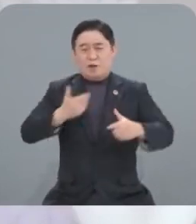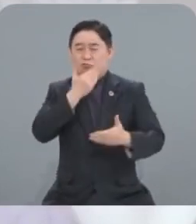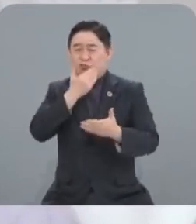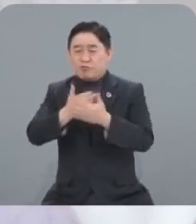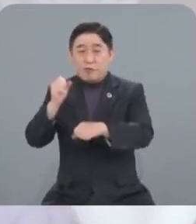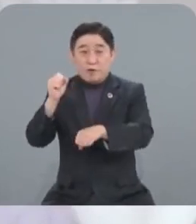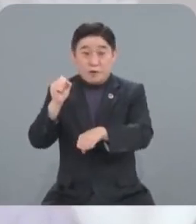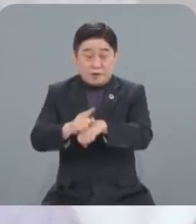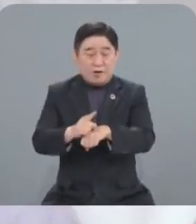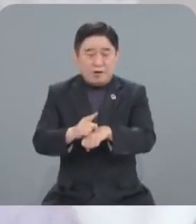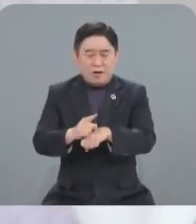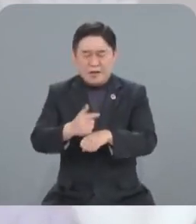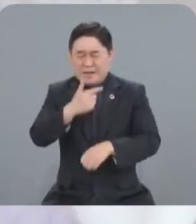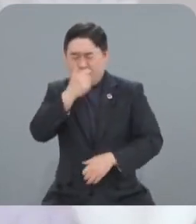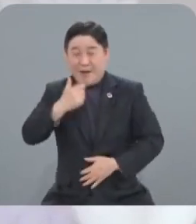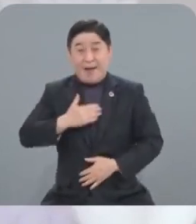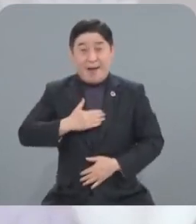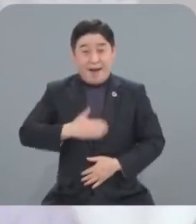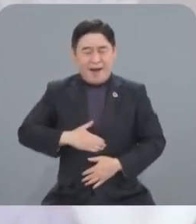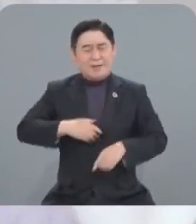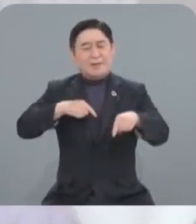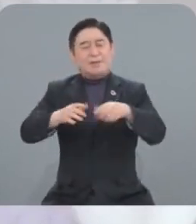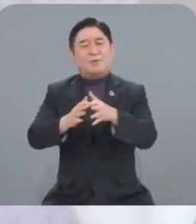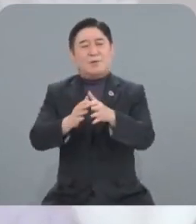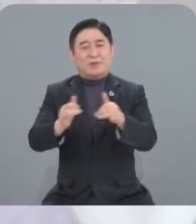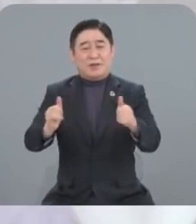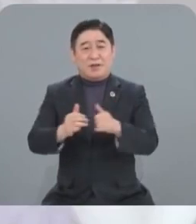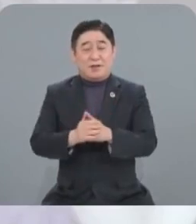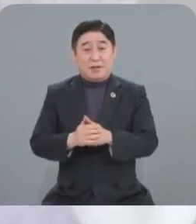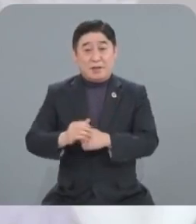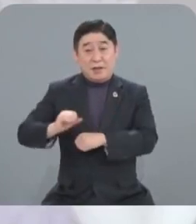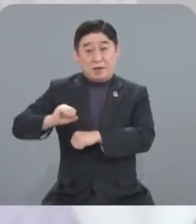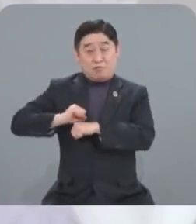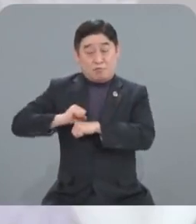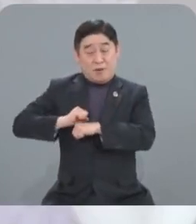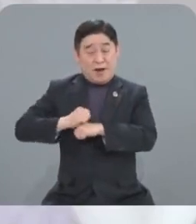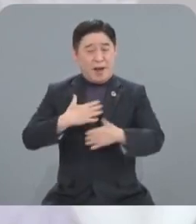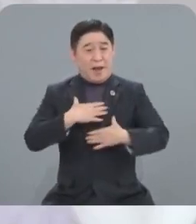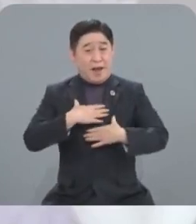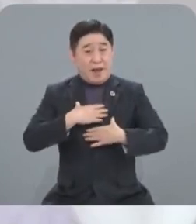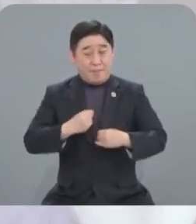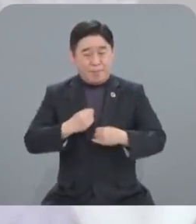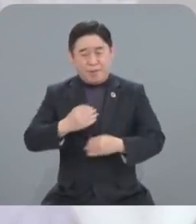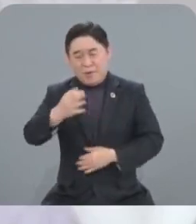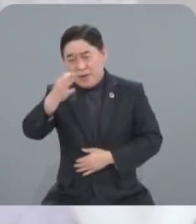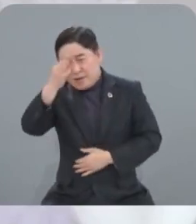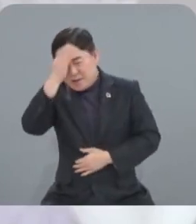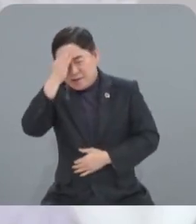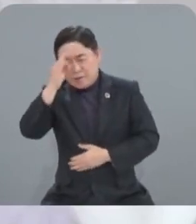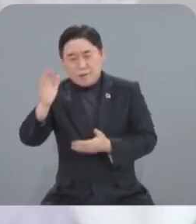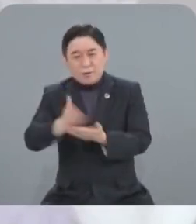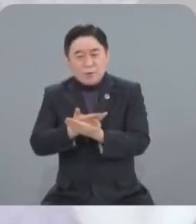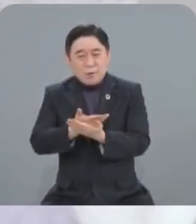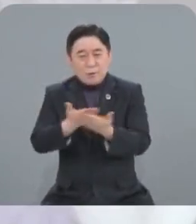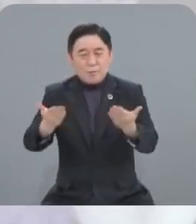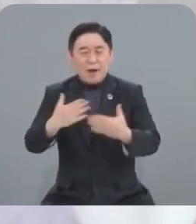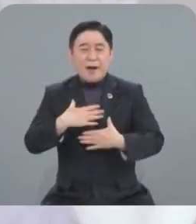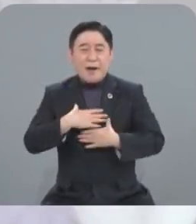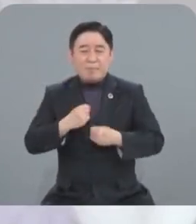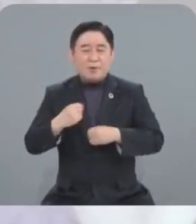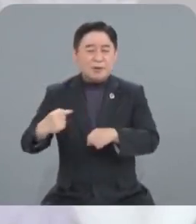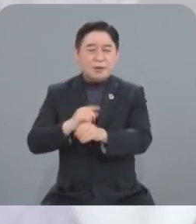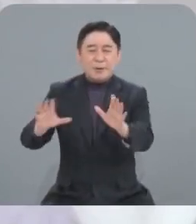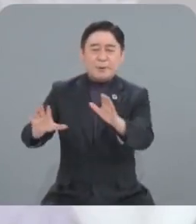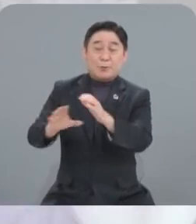누구보다 잘 알고 있는 지도자입니다 국방 안보 기술 공급망 안보를 포함한 종합